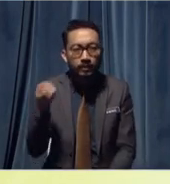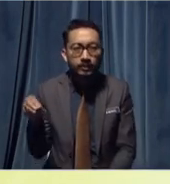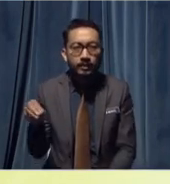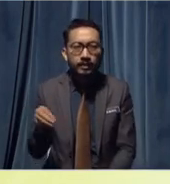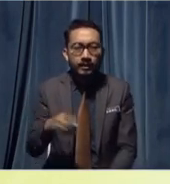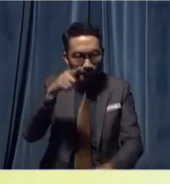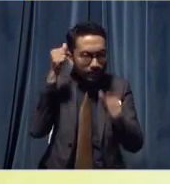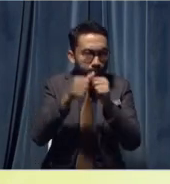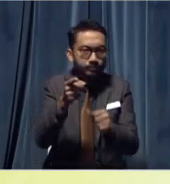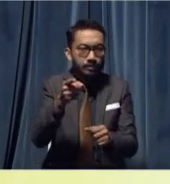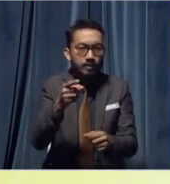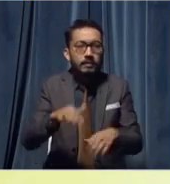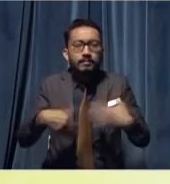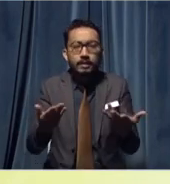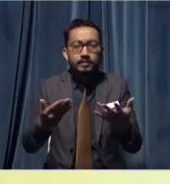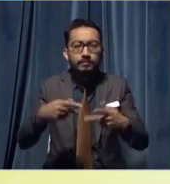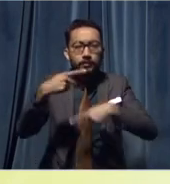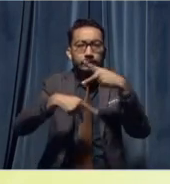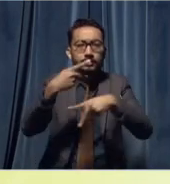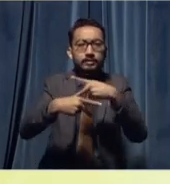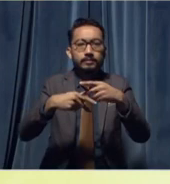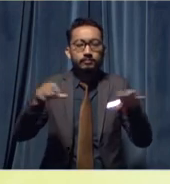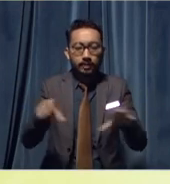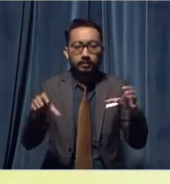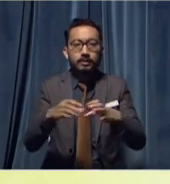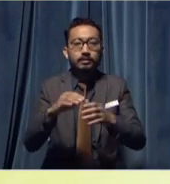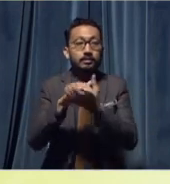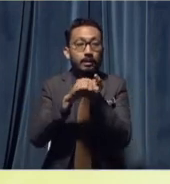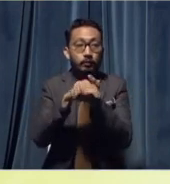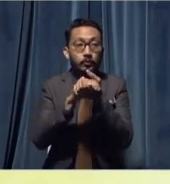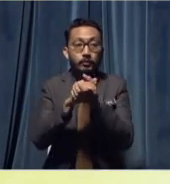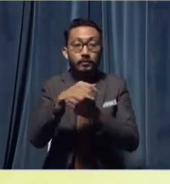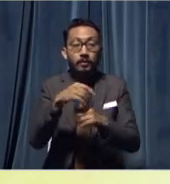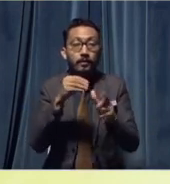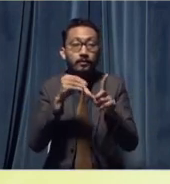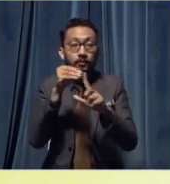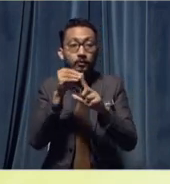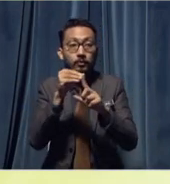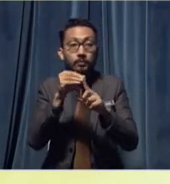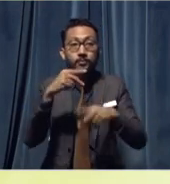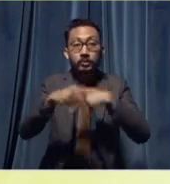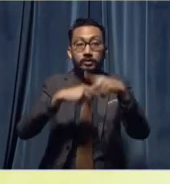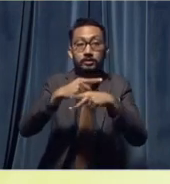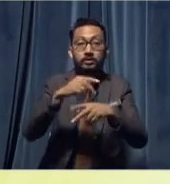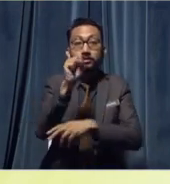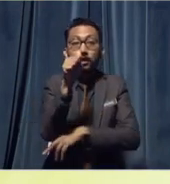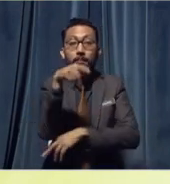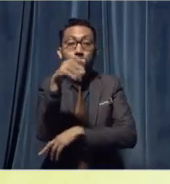Murid-murid, ingat lagi bagaimana proses menghasilkan sabun atau